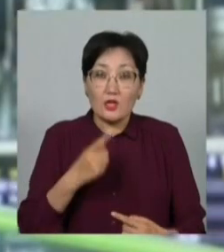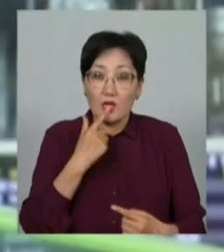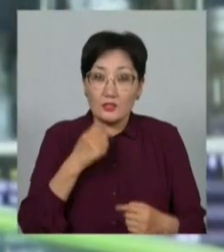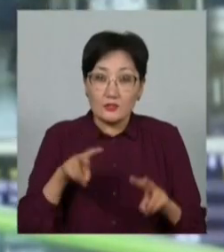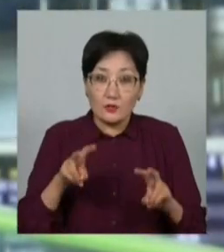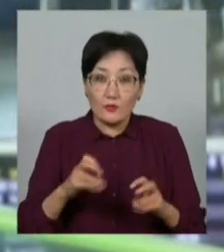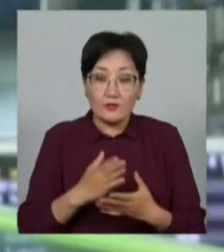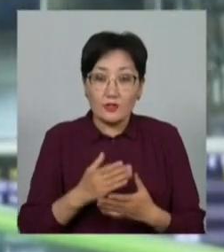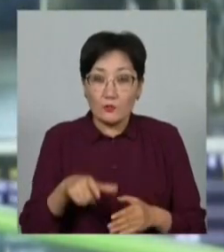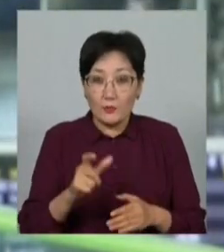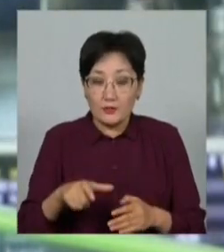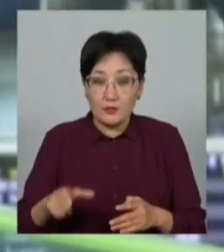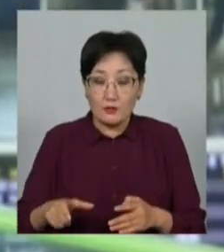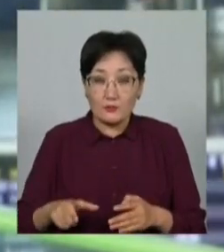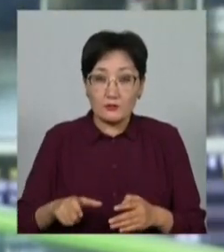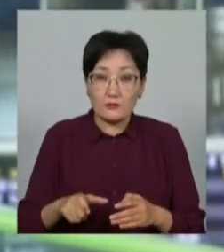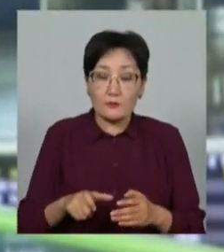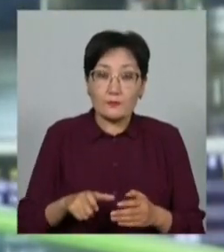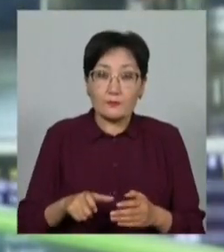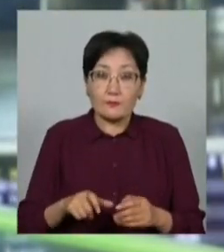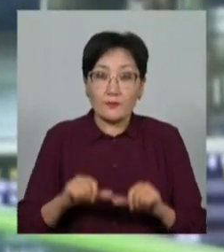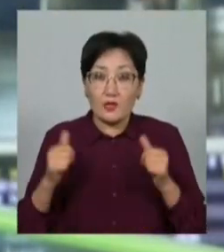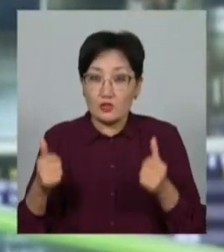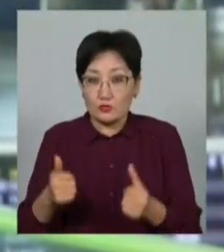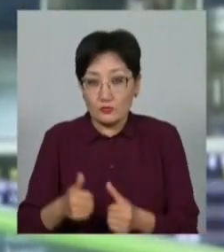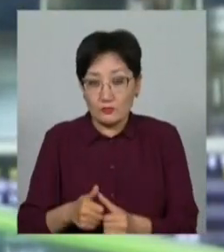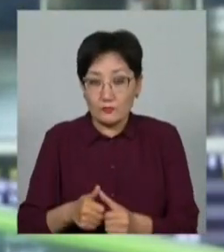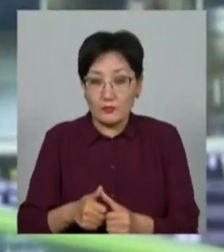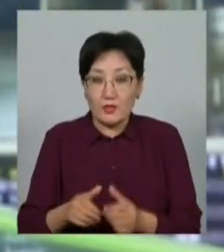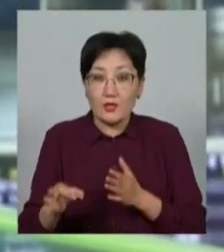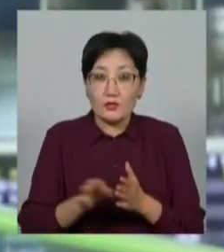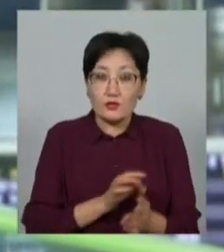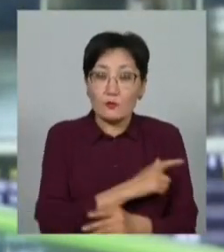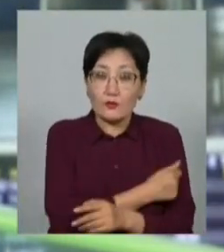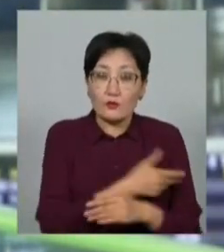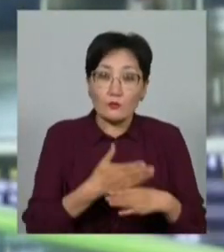түсті бар жолаушылар оқшалаунып жедел жәрдем шақырылады.